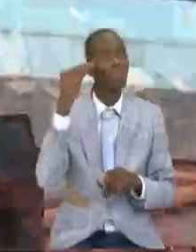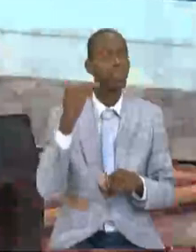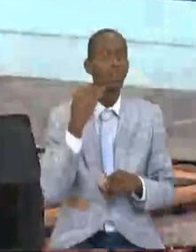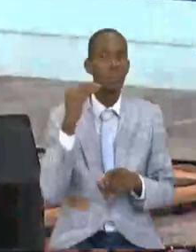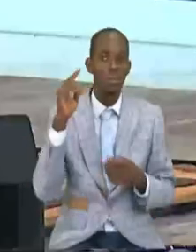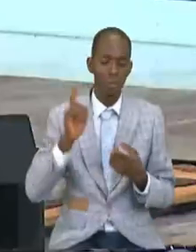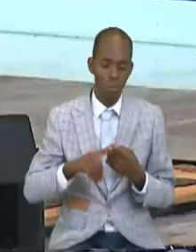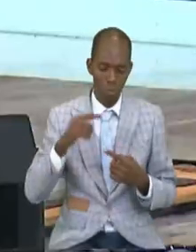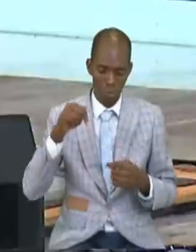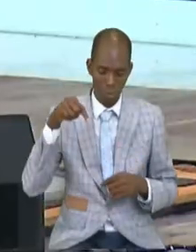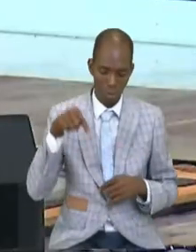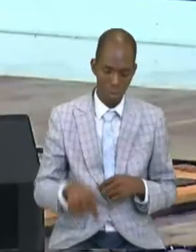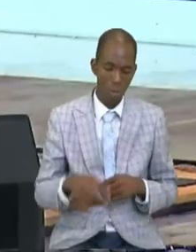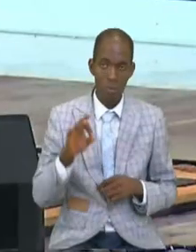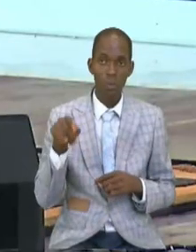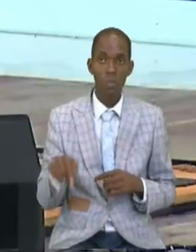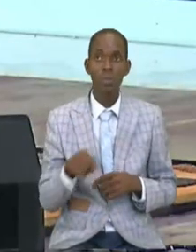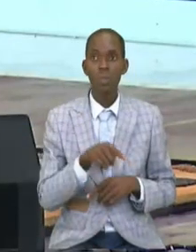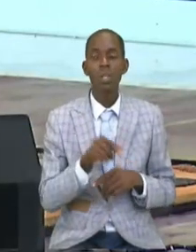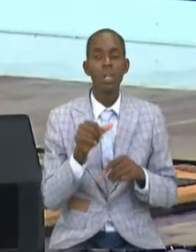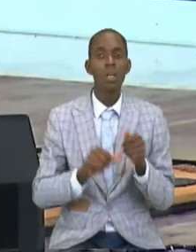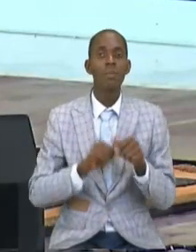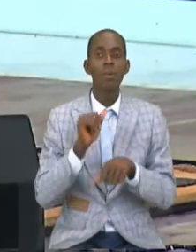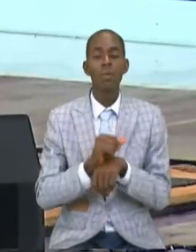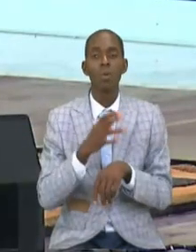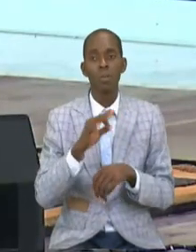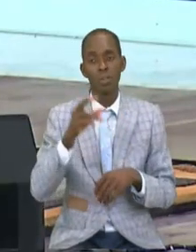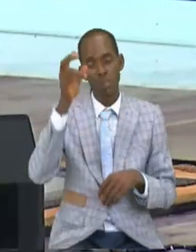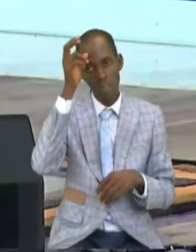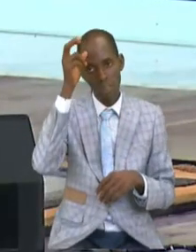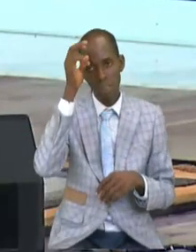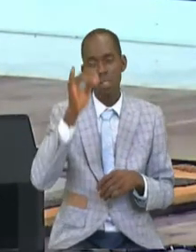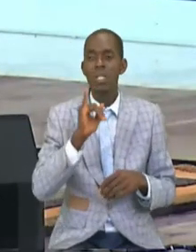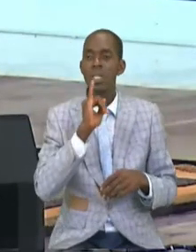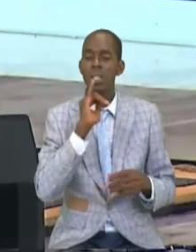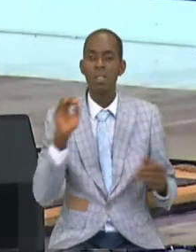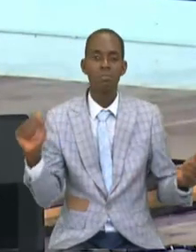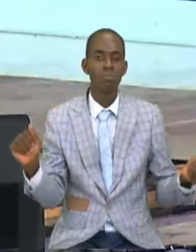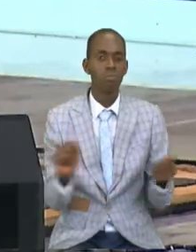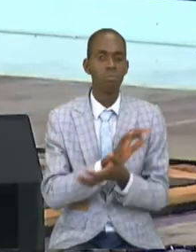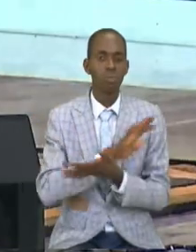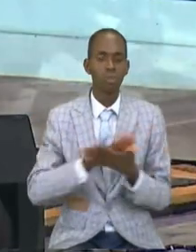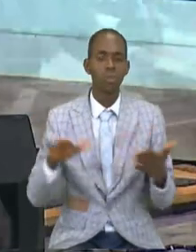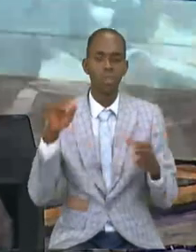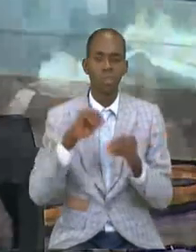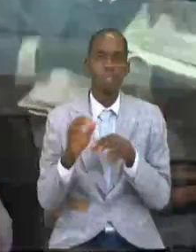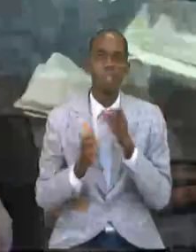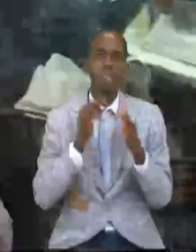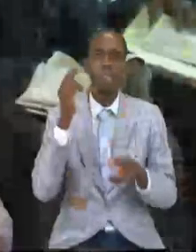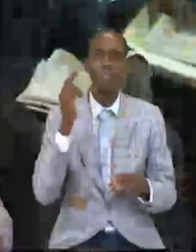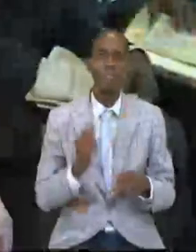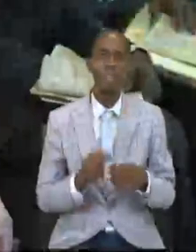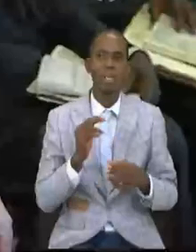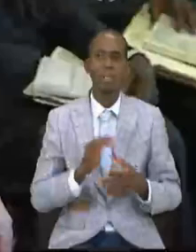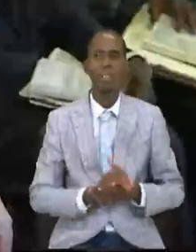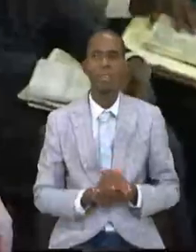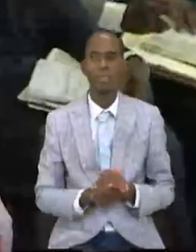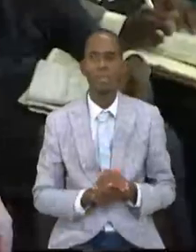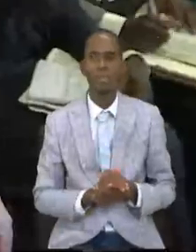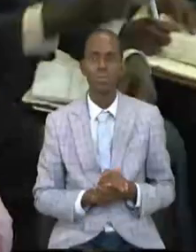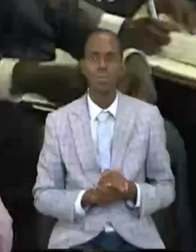De la tête jusqu'au bout de tes orteils, toute œuvre du diable est détruite au nom de